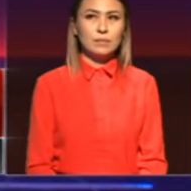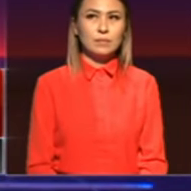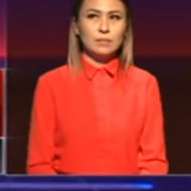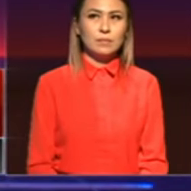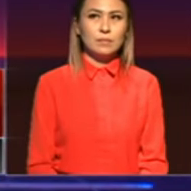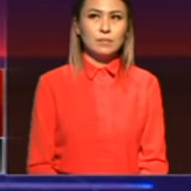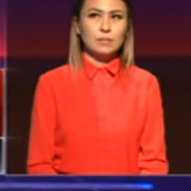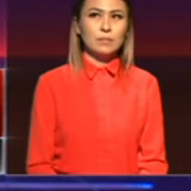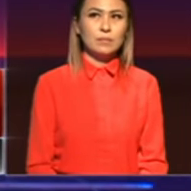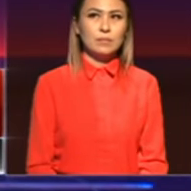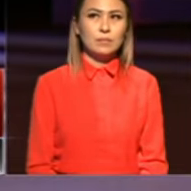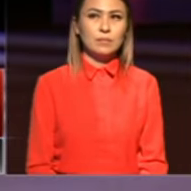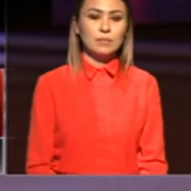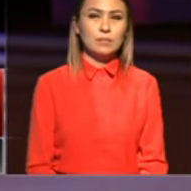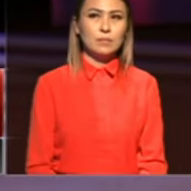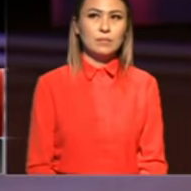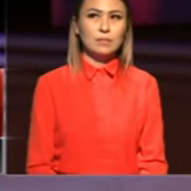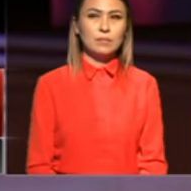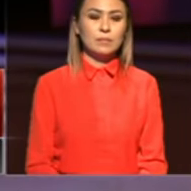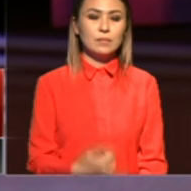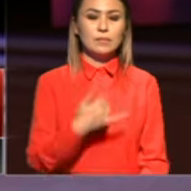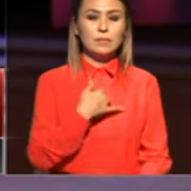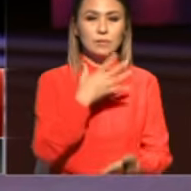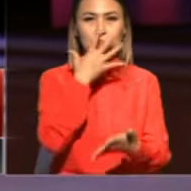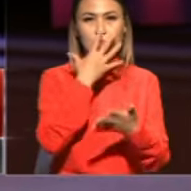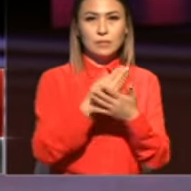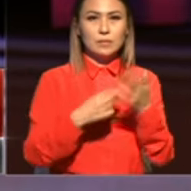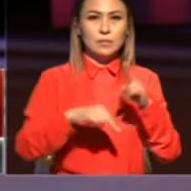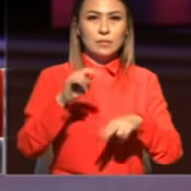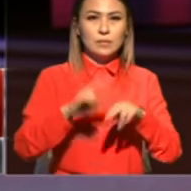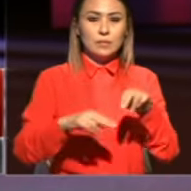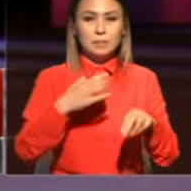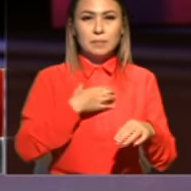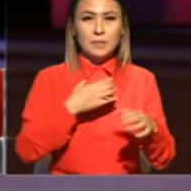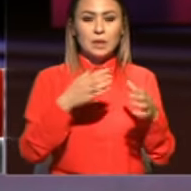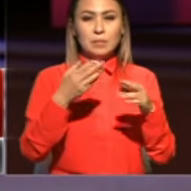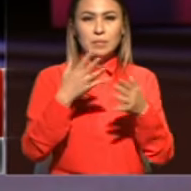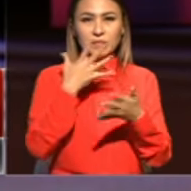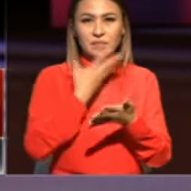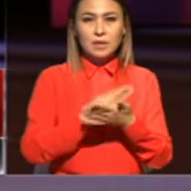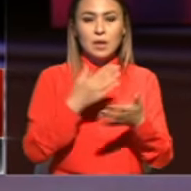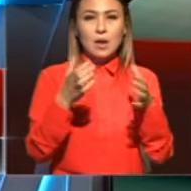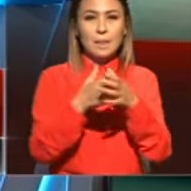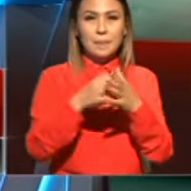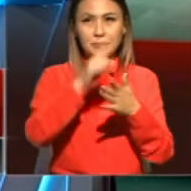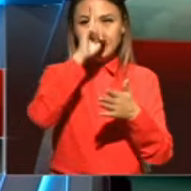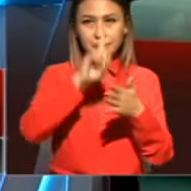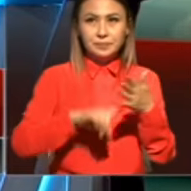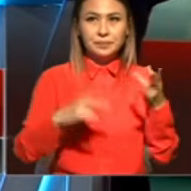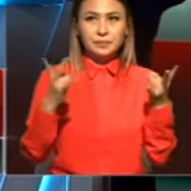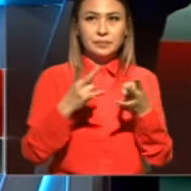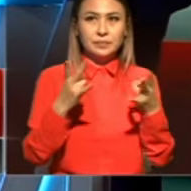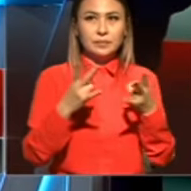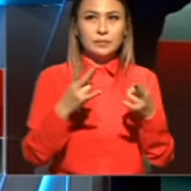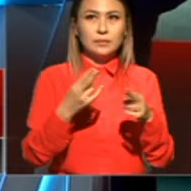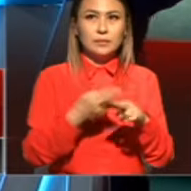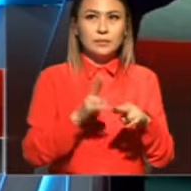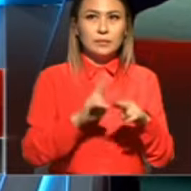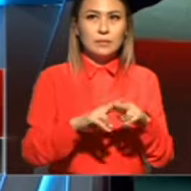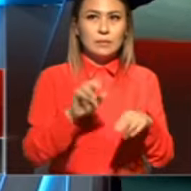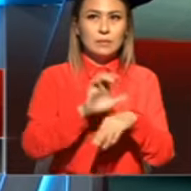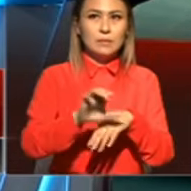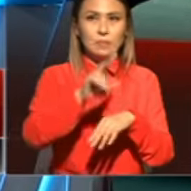институттары жоқ. Енді бізге өзімізге салу үшін ол біздің компанияларға сенімділік болу керек қой. Өткенде Air Astana шығарды да өзінің акциясын шығарғаннан